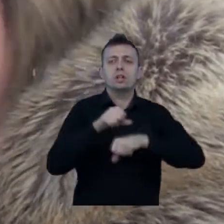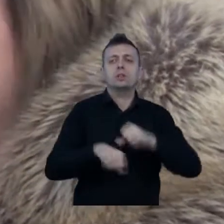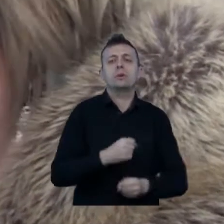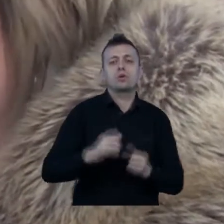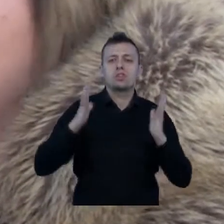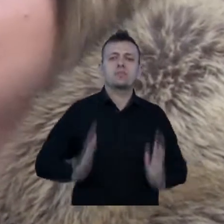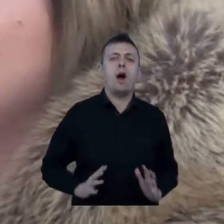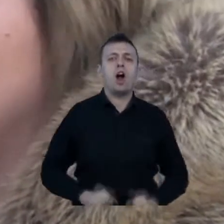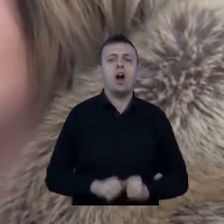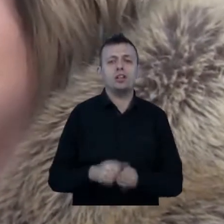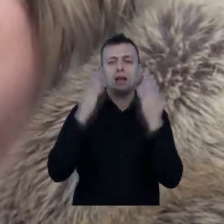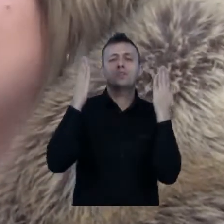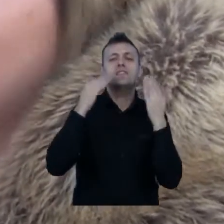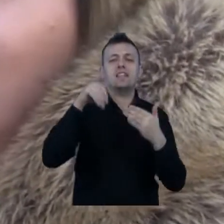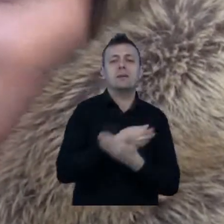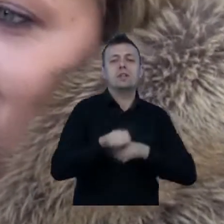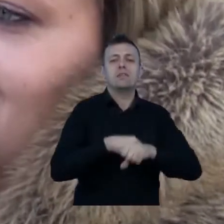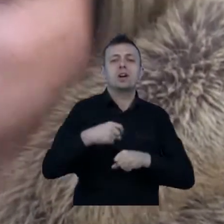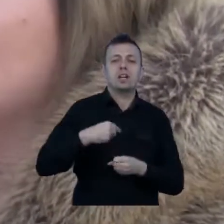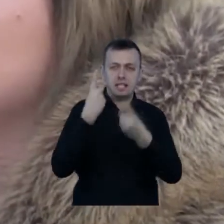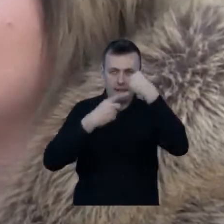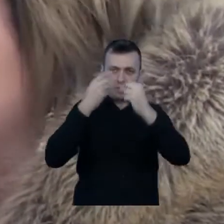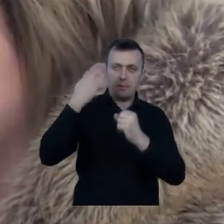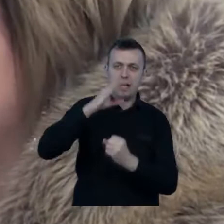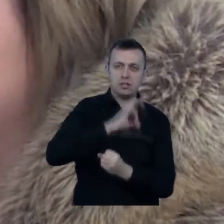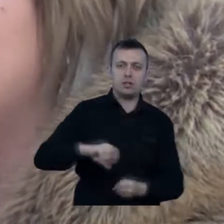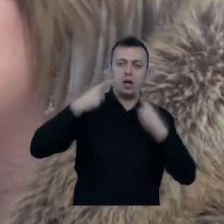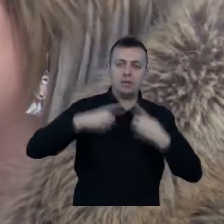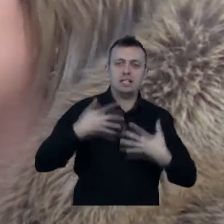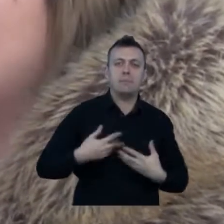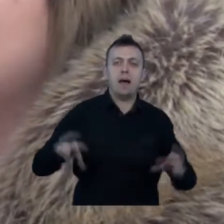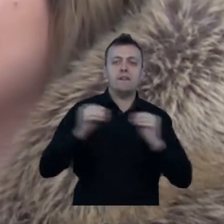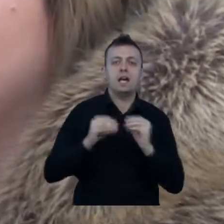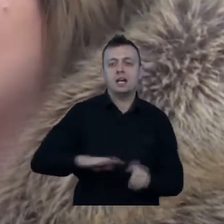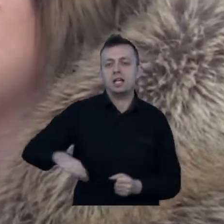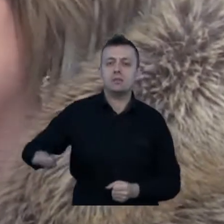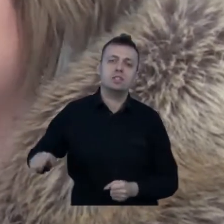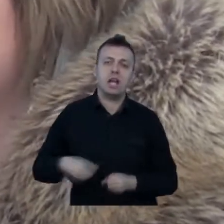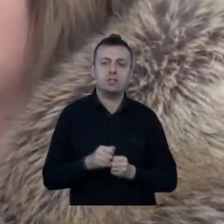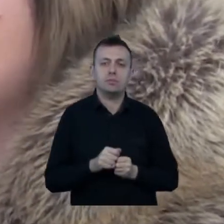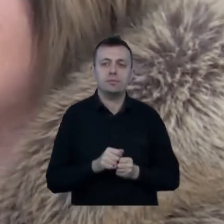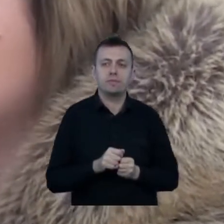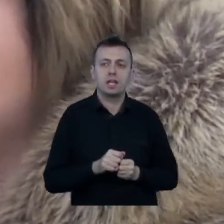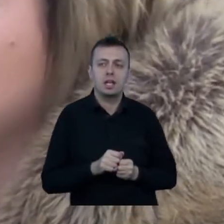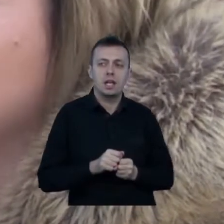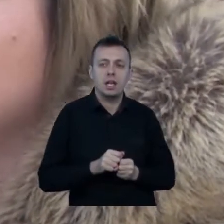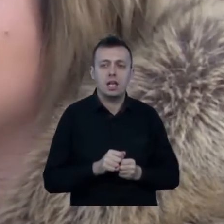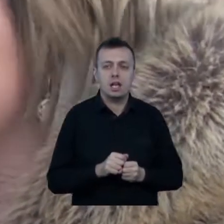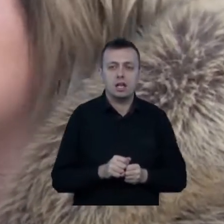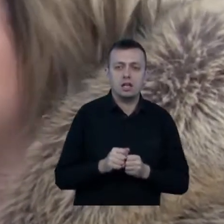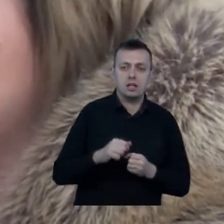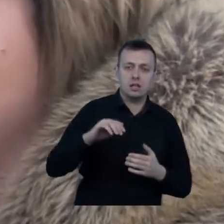w tym roku tak na spokojnie. Przywitamy nowy rok. Myślę, że będzie szampańska zabawa. Mamy nadzieję taką, że razem z dziećmi spędzimy